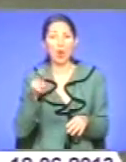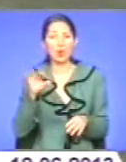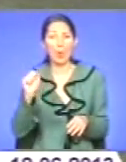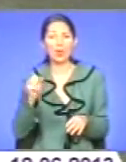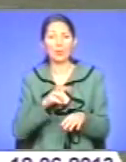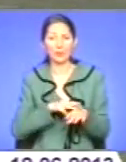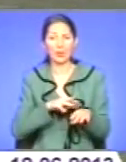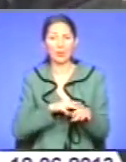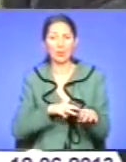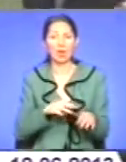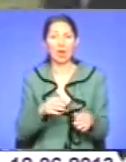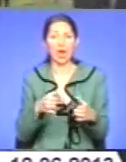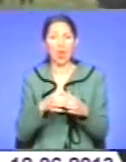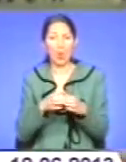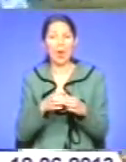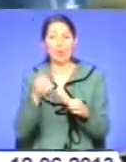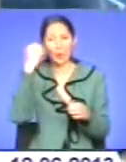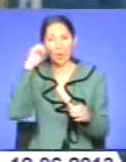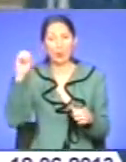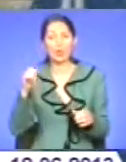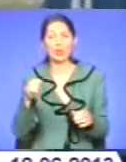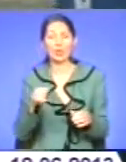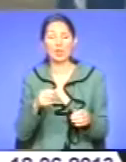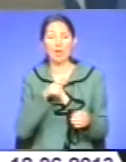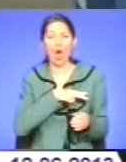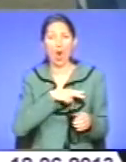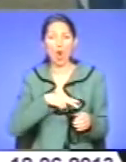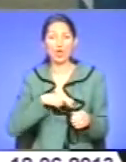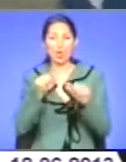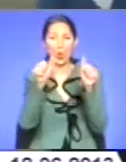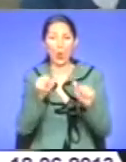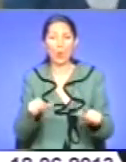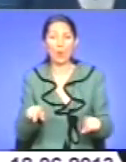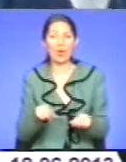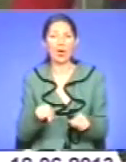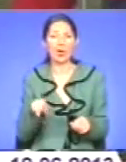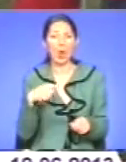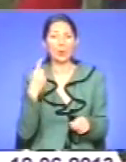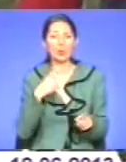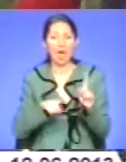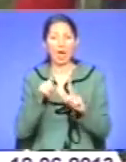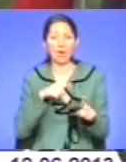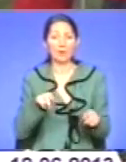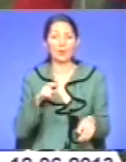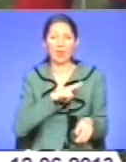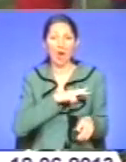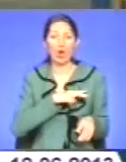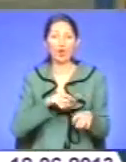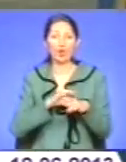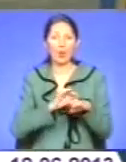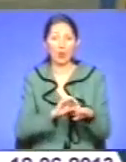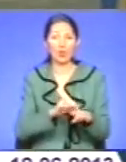Команди-переможці та призери змагань нагороджені кубками та дипломами обласної ради «Динамо». Нагородження проводив голова Тернопільської обласної організації